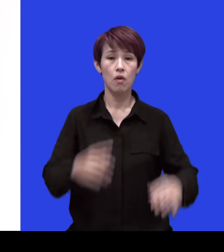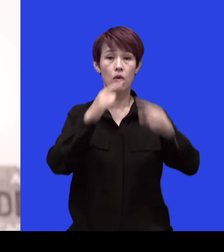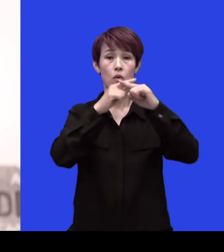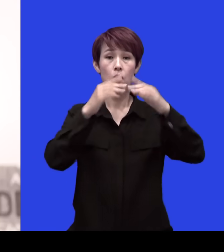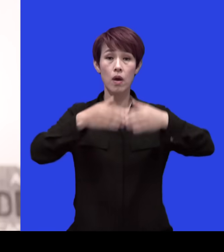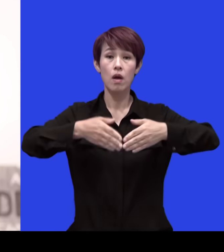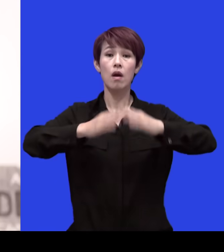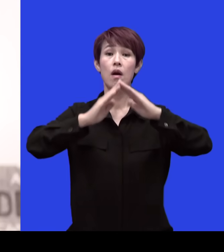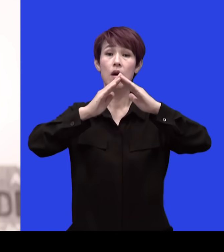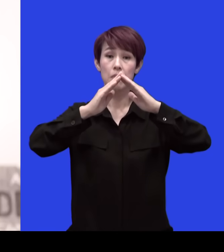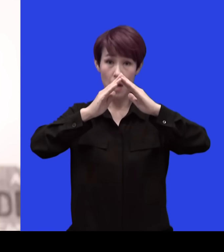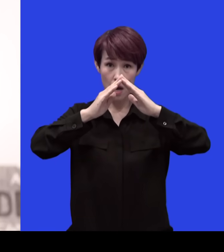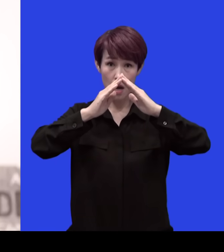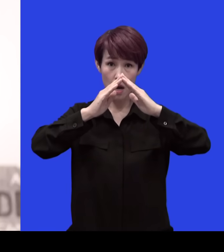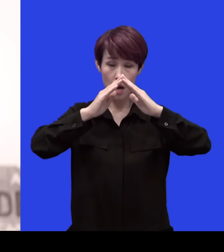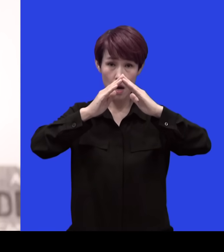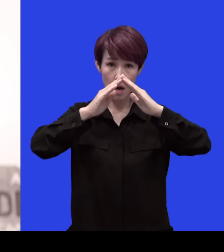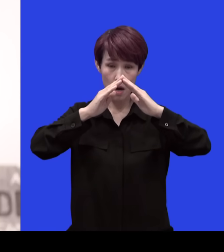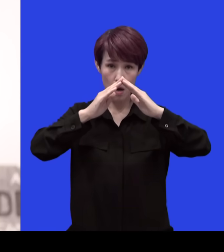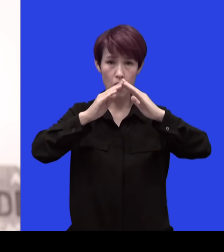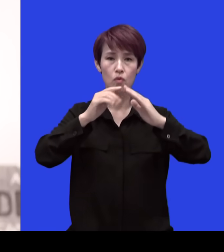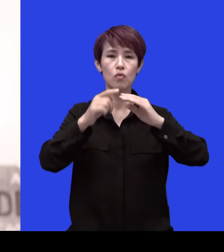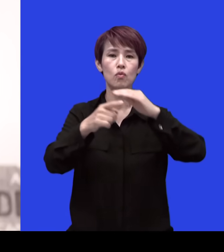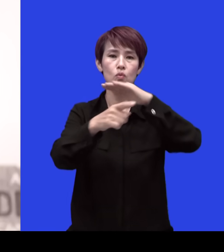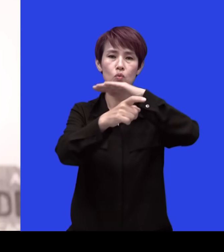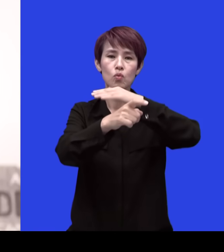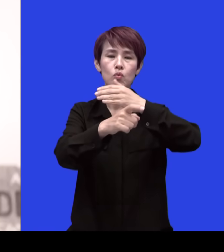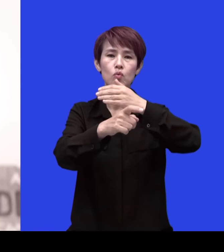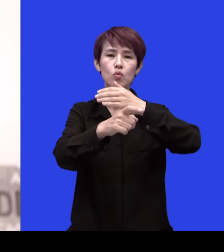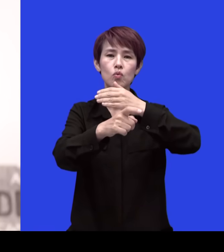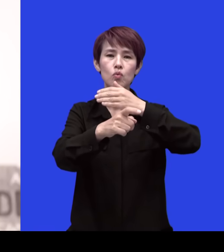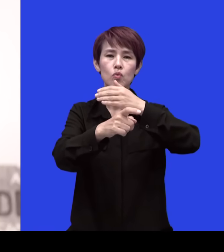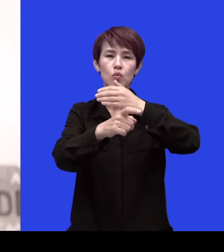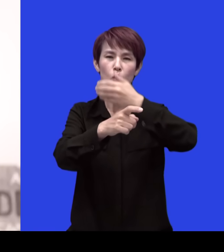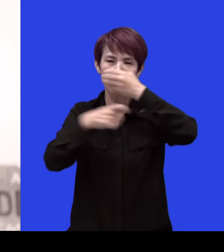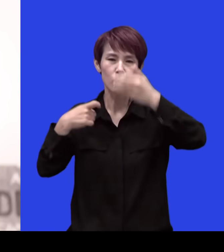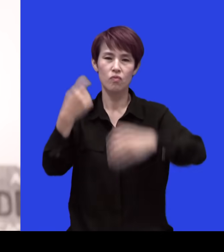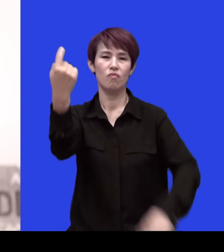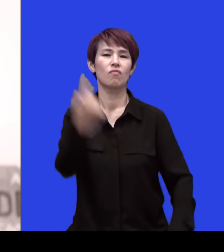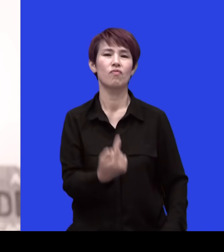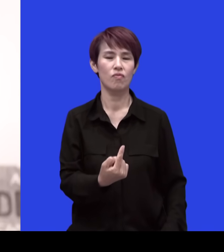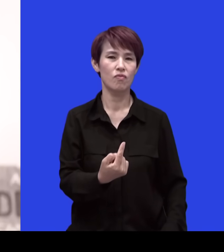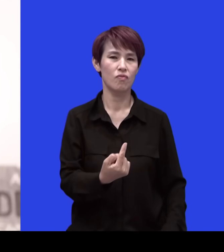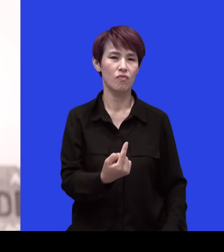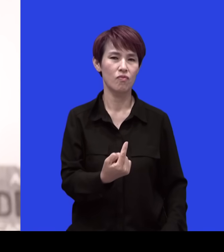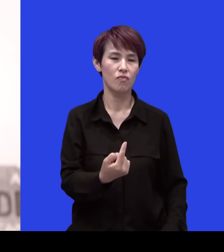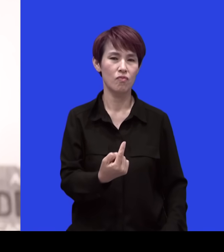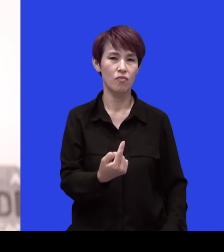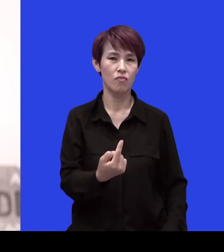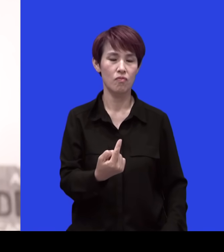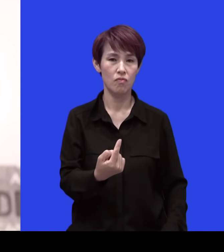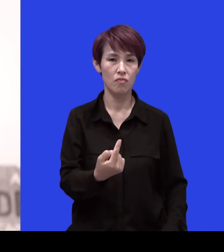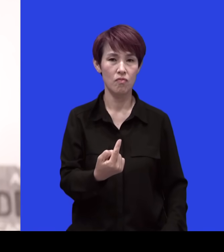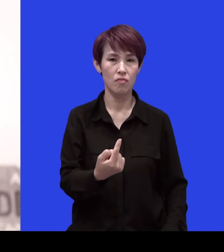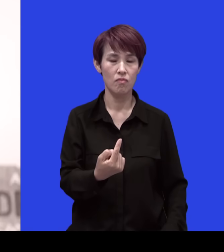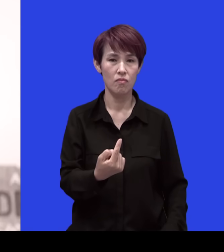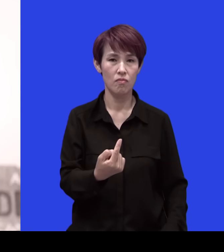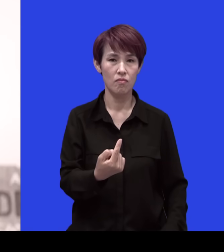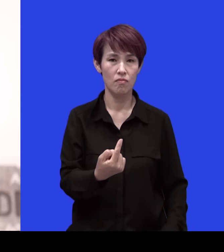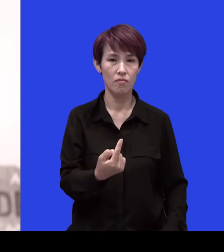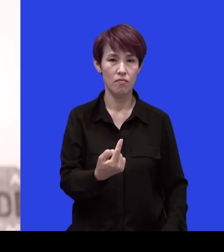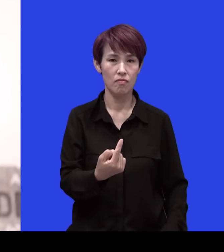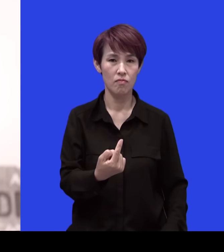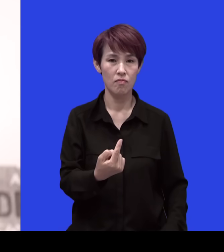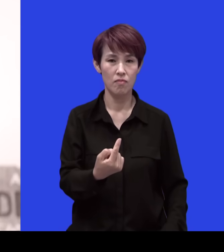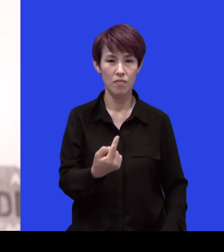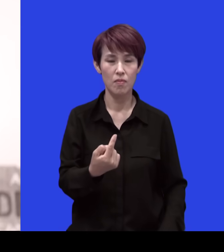예. 그 도둑님이 들어와서 예. 그 겨우 마련한 그